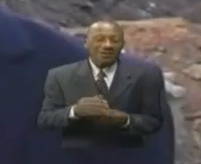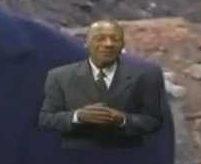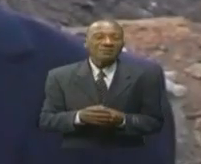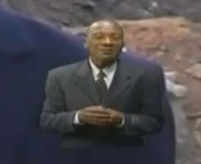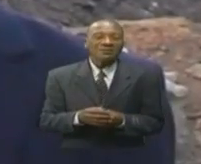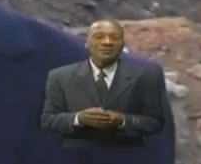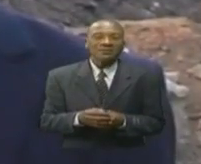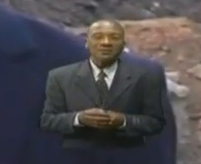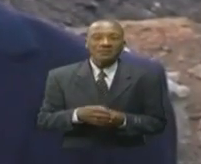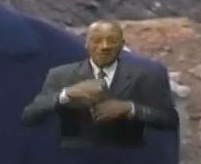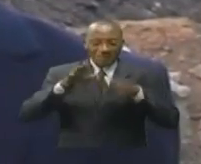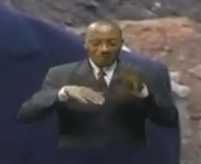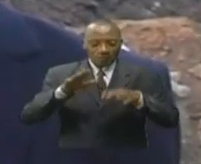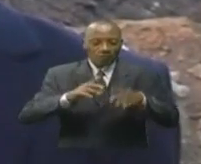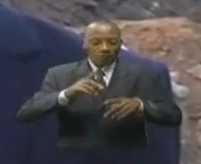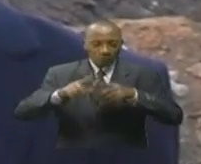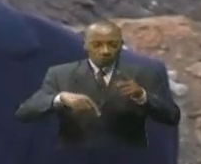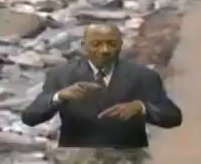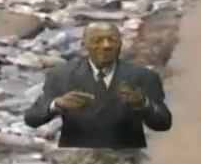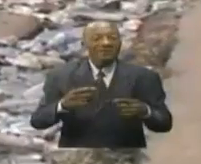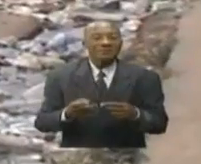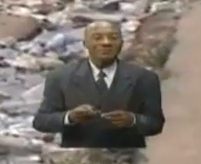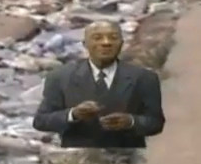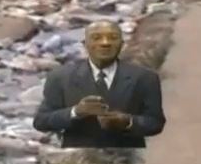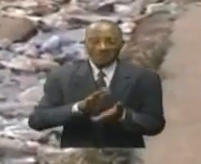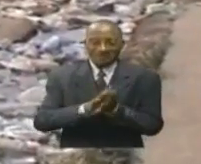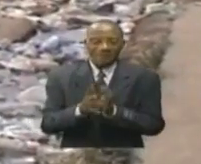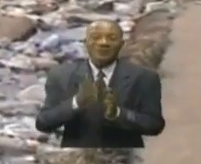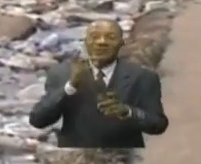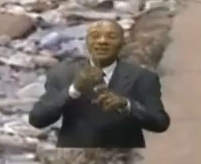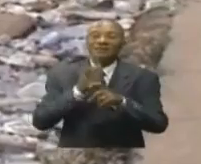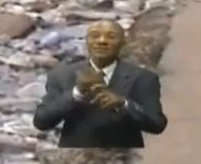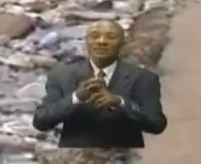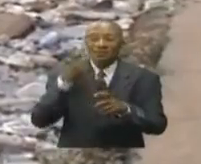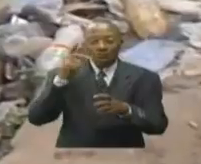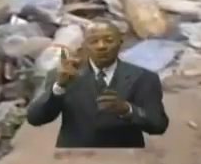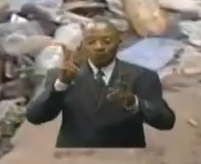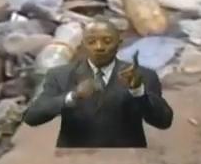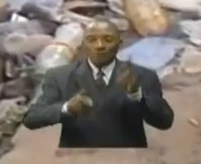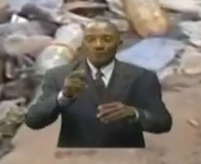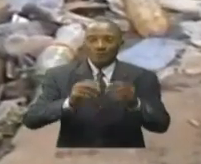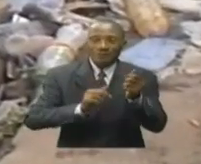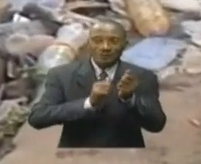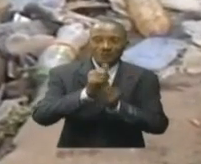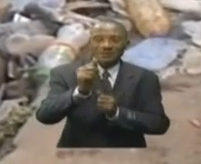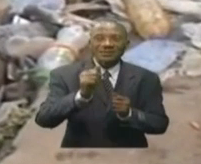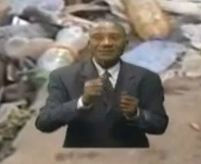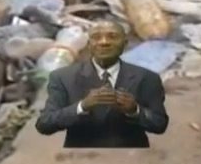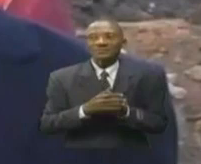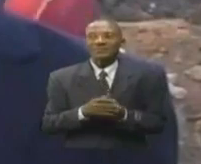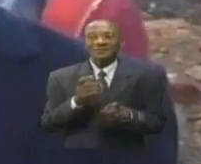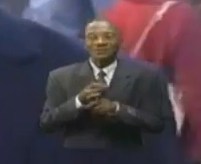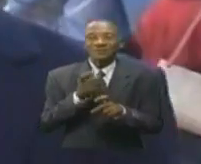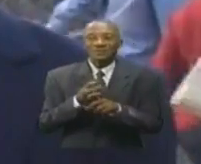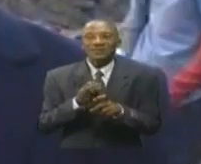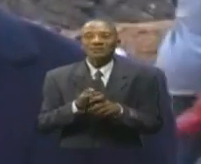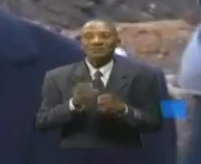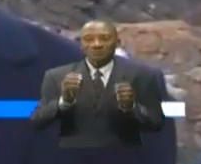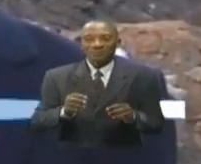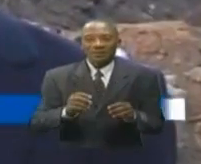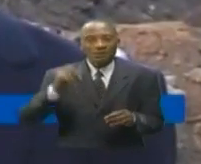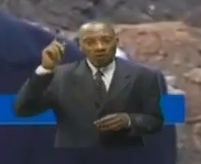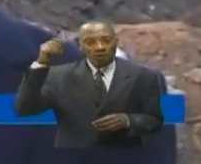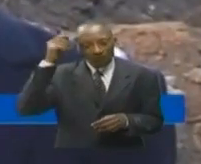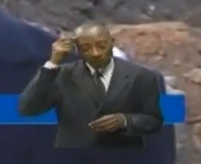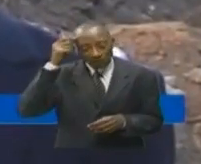puis avec la pluie qui va, la saison de pluie qui va commencer, il y aura des inondations, ne sera plus normal, il y aura des embouteillages. Il y a même risque des